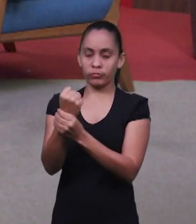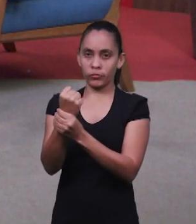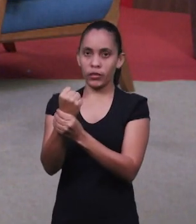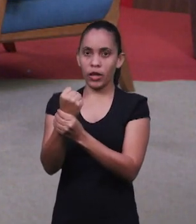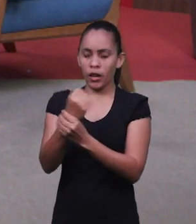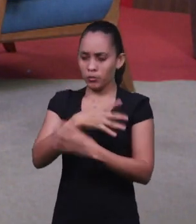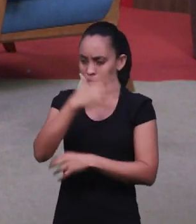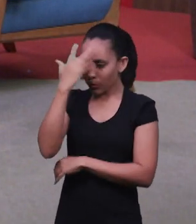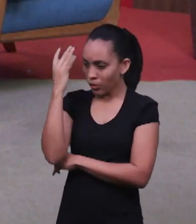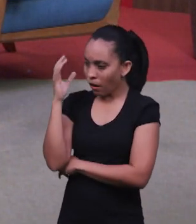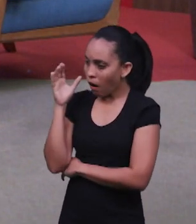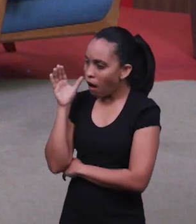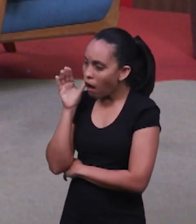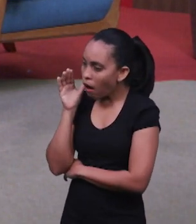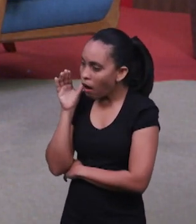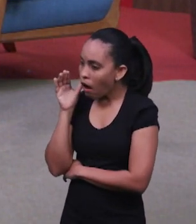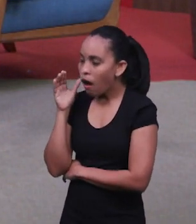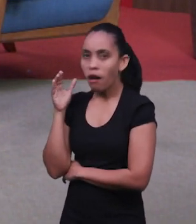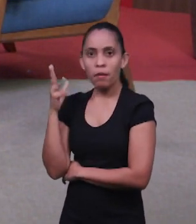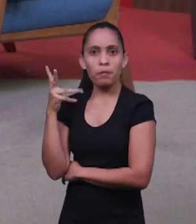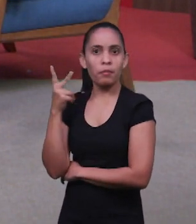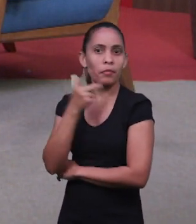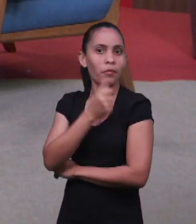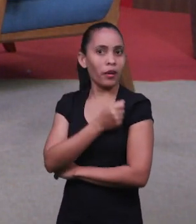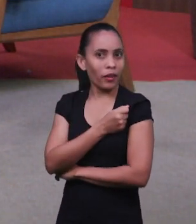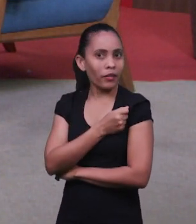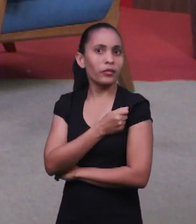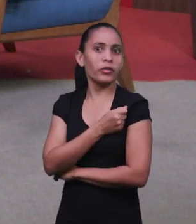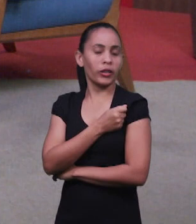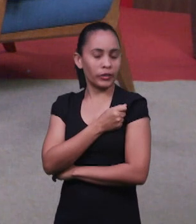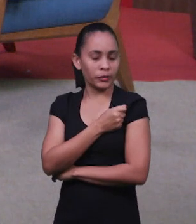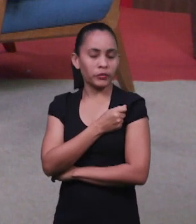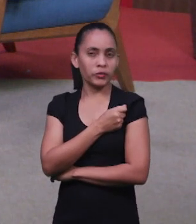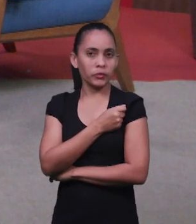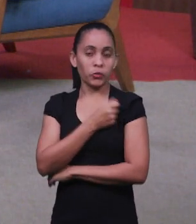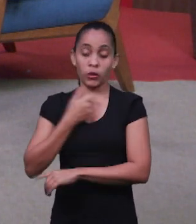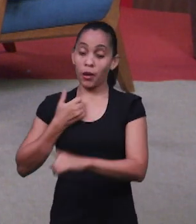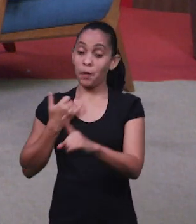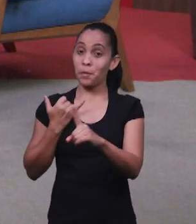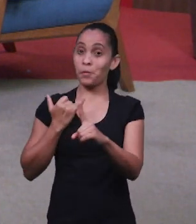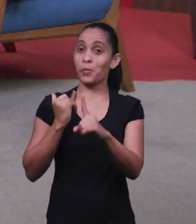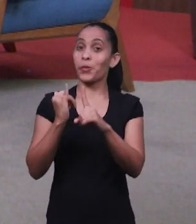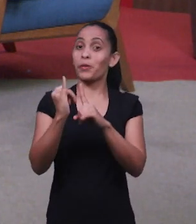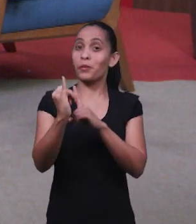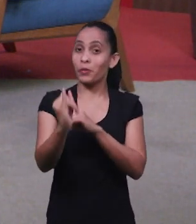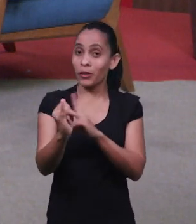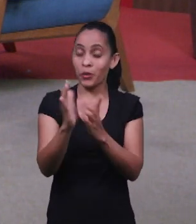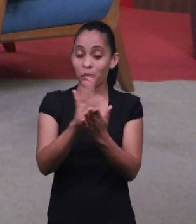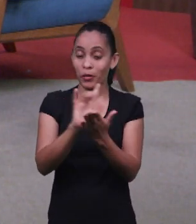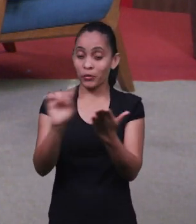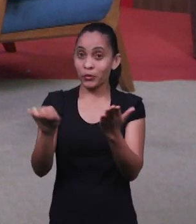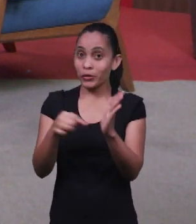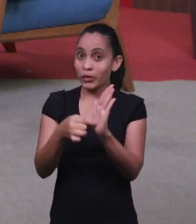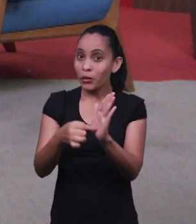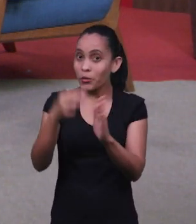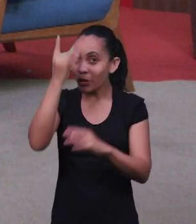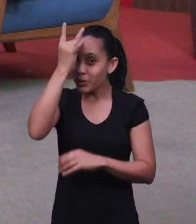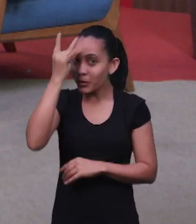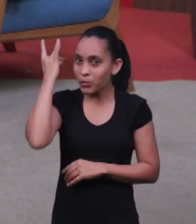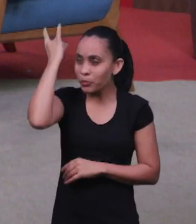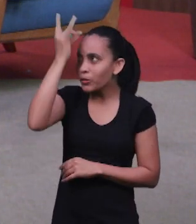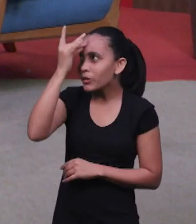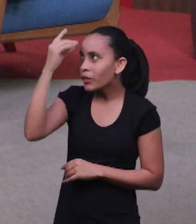frères? C'est extraordinaire le langage prophétique, les termes que le Saint-Esprit inspiré Salomon pour